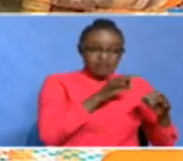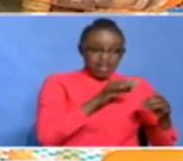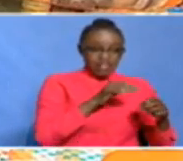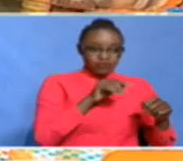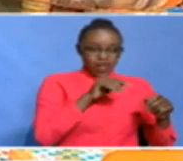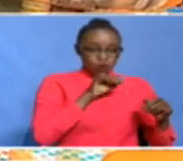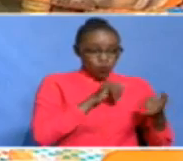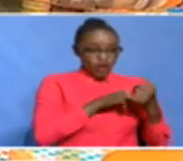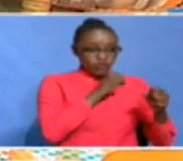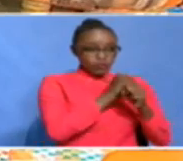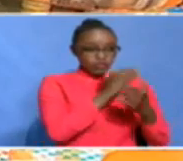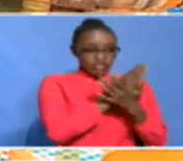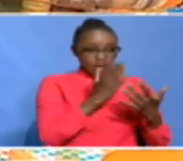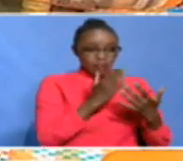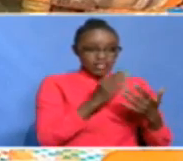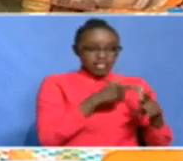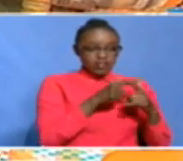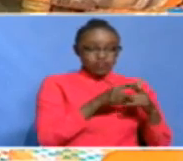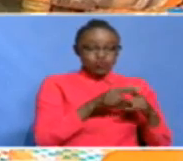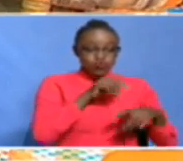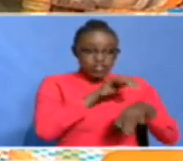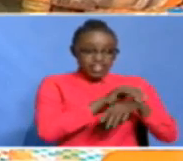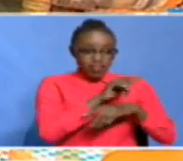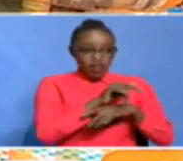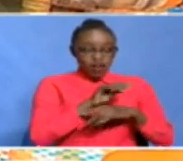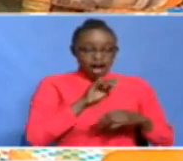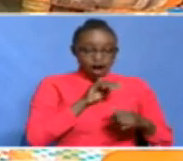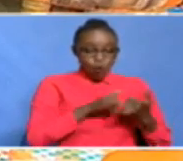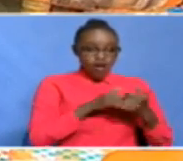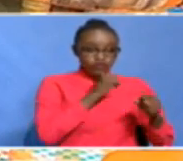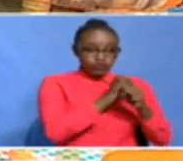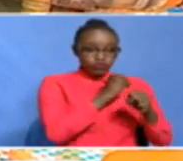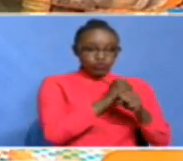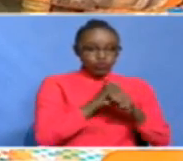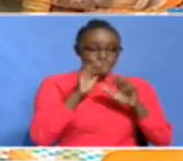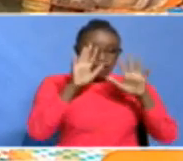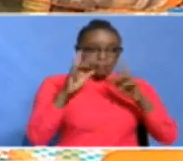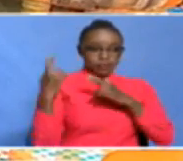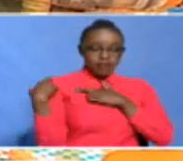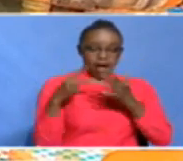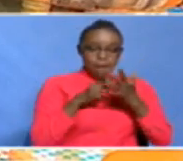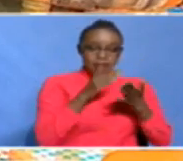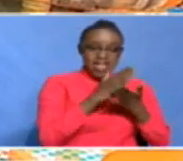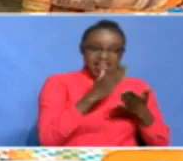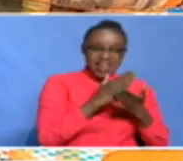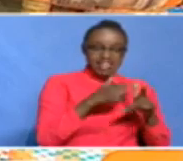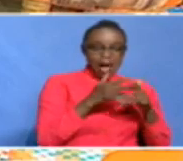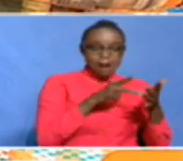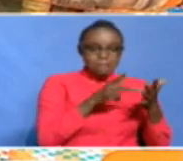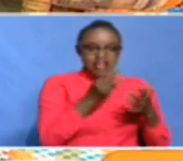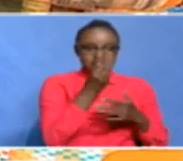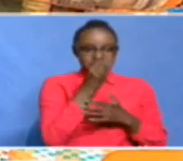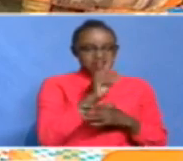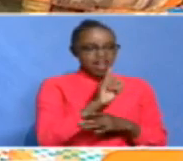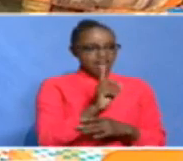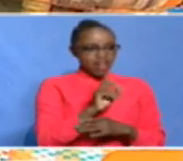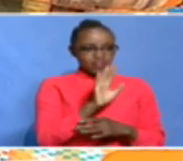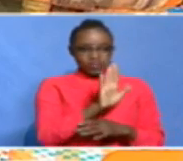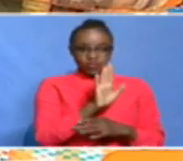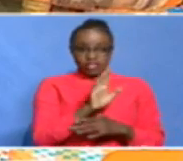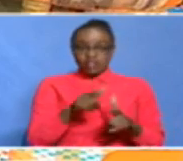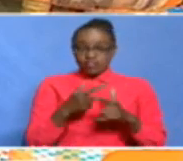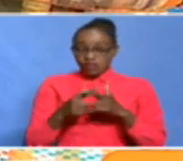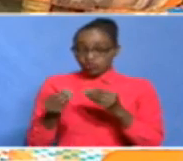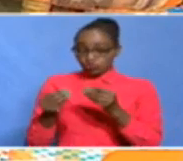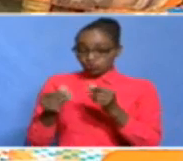yule mwanamume utakuja dharauliwa barabarani ukimwacha mwanamke akufanyie majukumu muhimu, hata analipa nyumba, analipa chakula, anafanya nini? Angalia Rashid, atakuja dawa